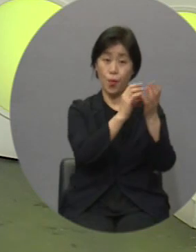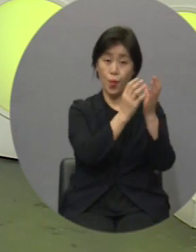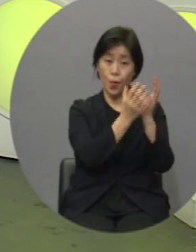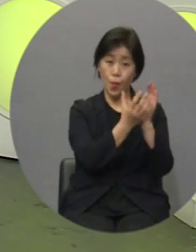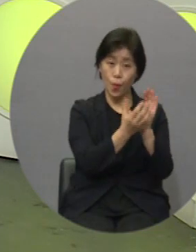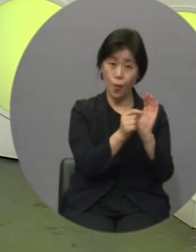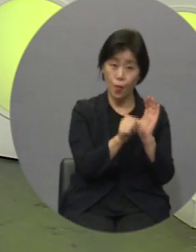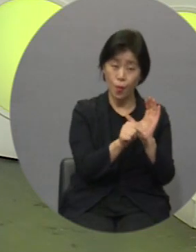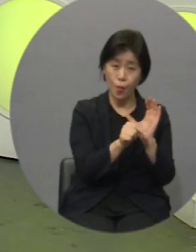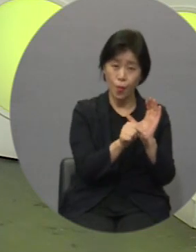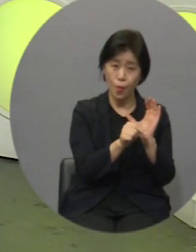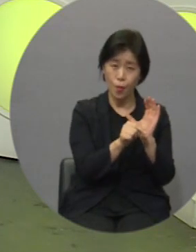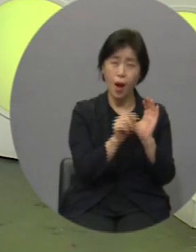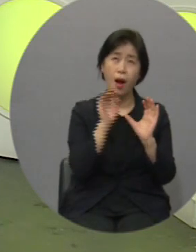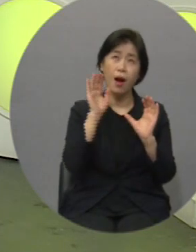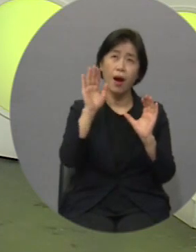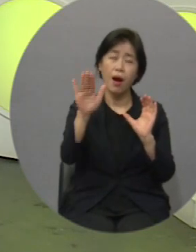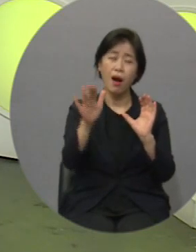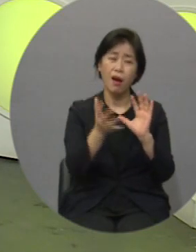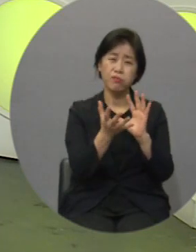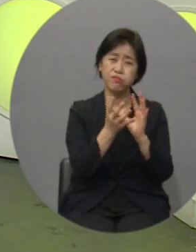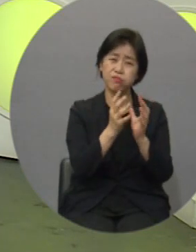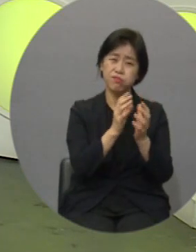목련꽃도 언젠가는